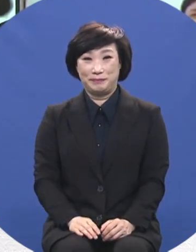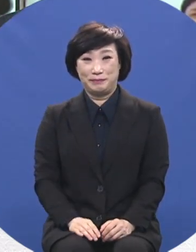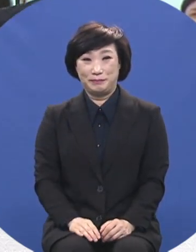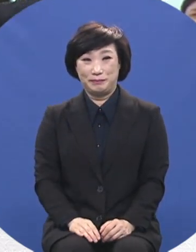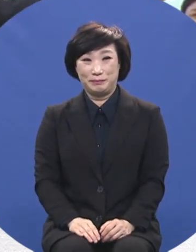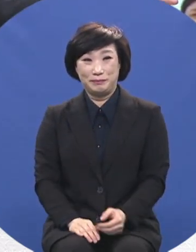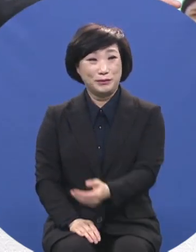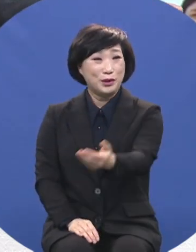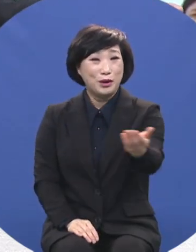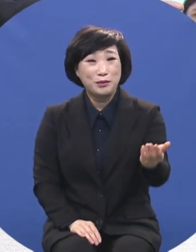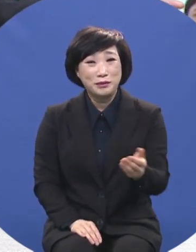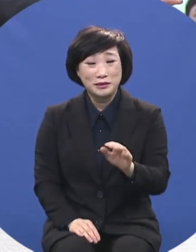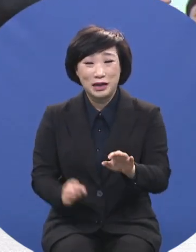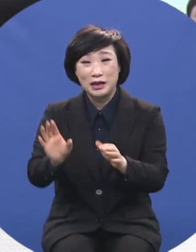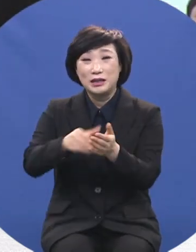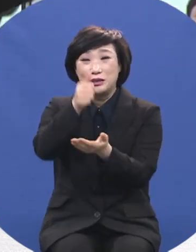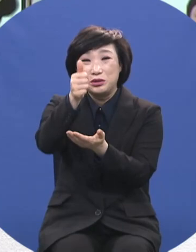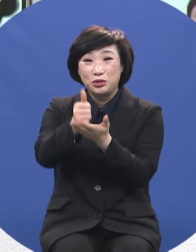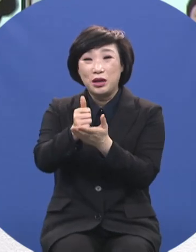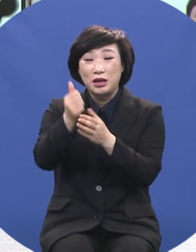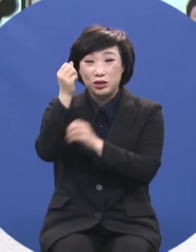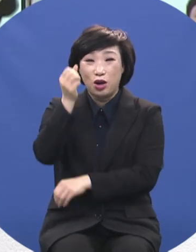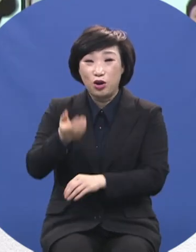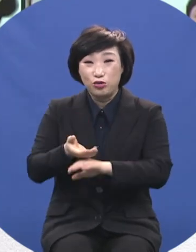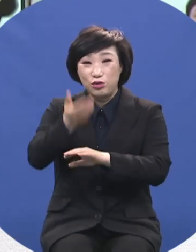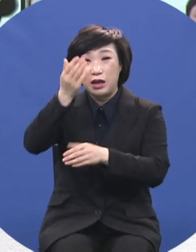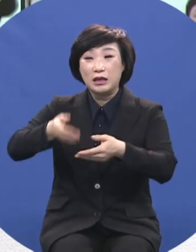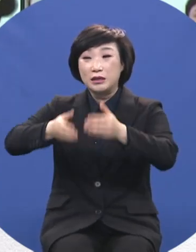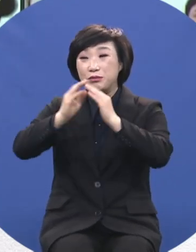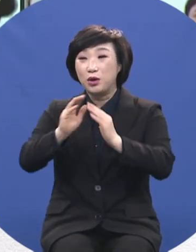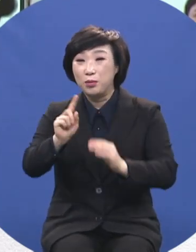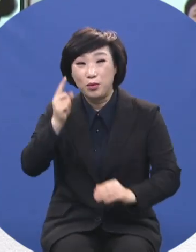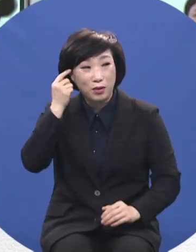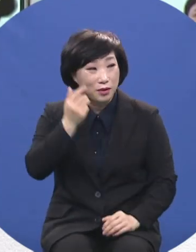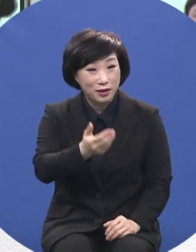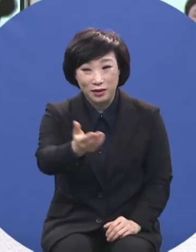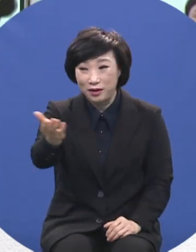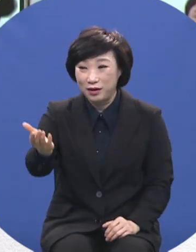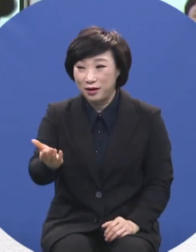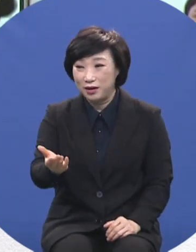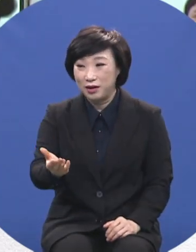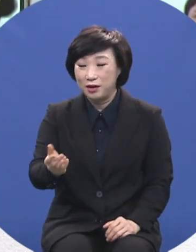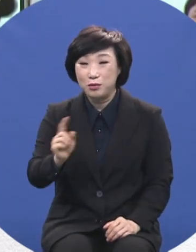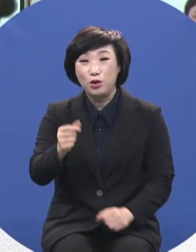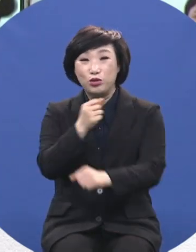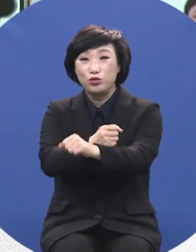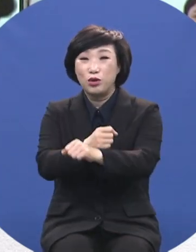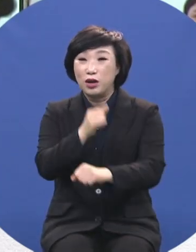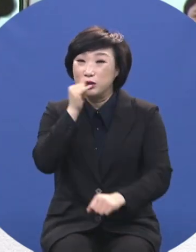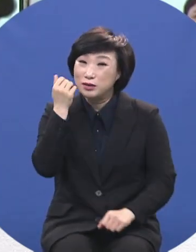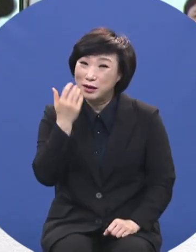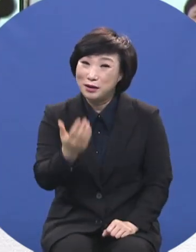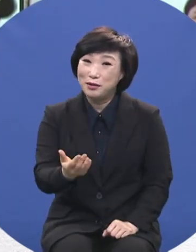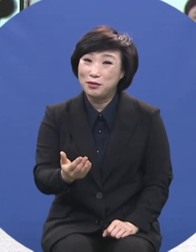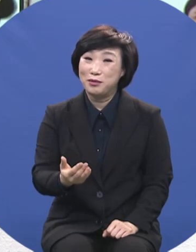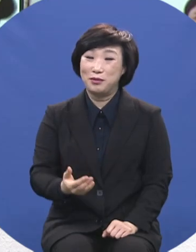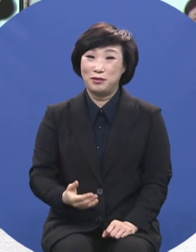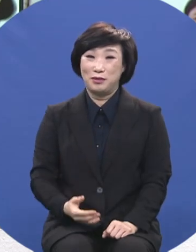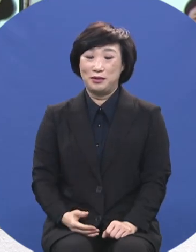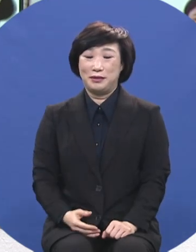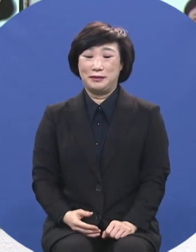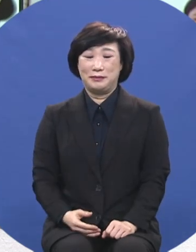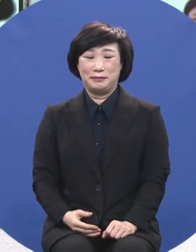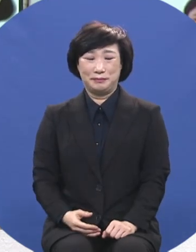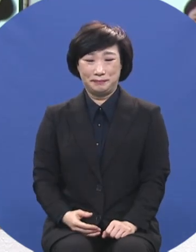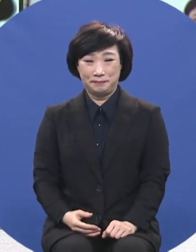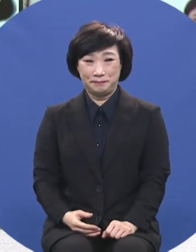무슨 여러분이 그리스도의 터에 무슨 집을 지어요? 무슨 공력이 있느냐 이 말이요. 무슨